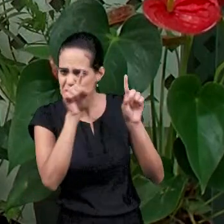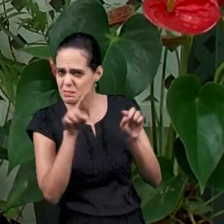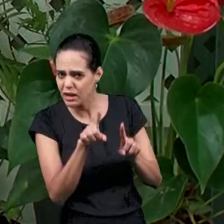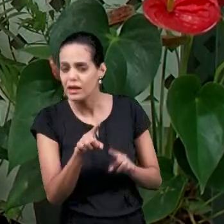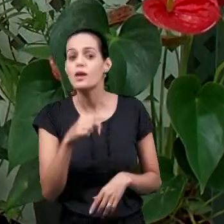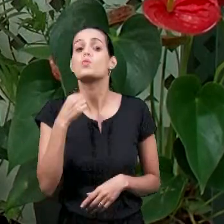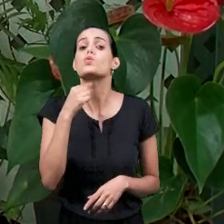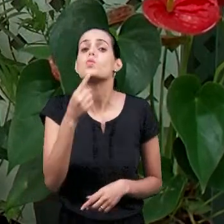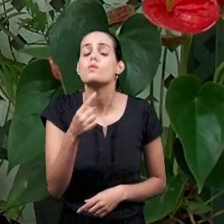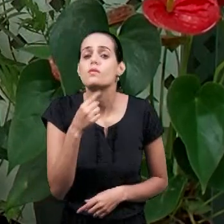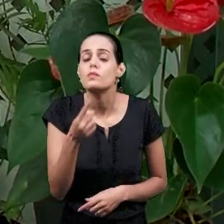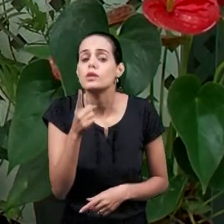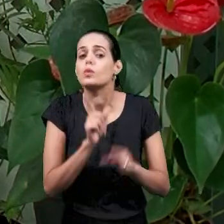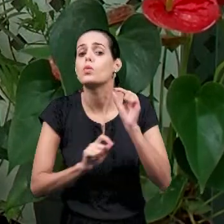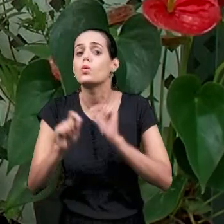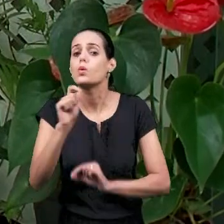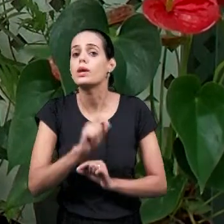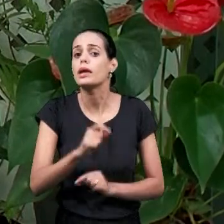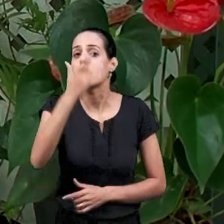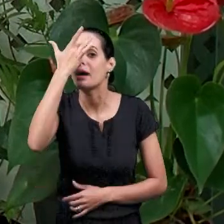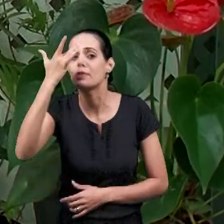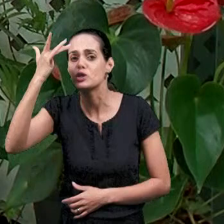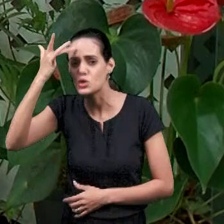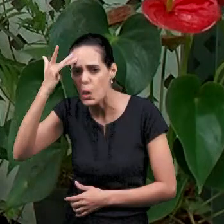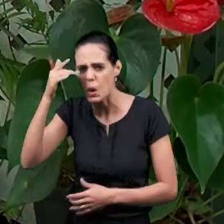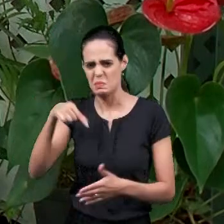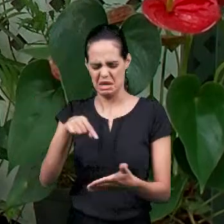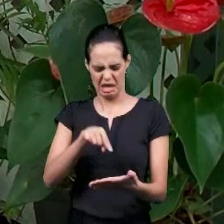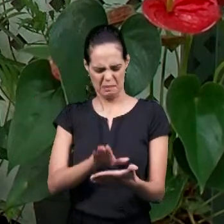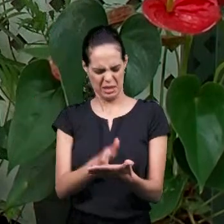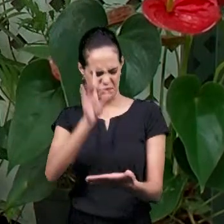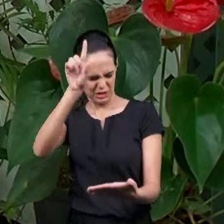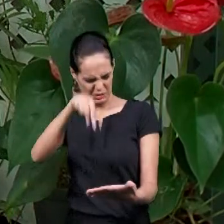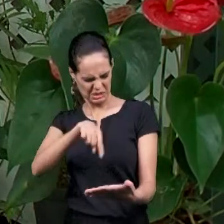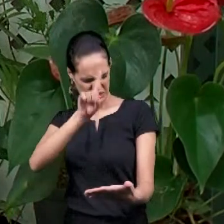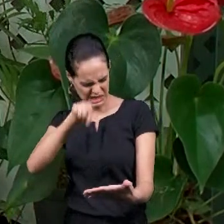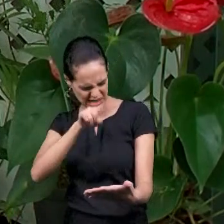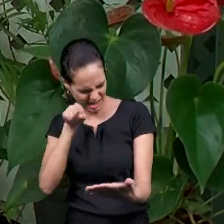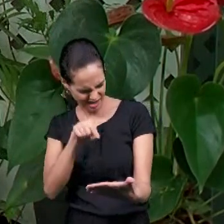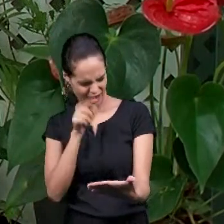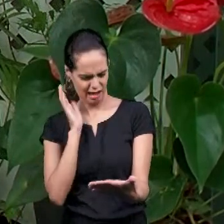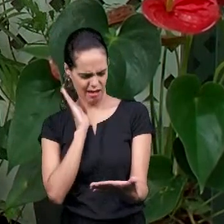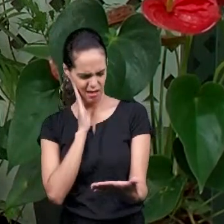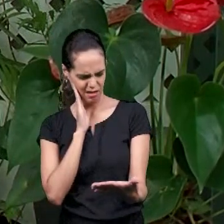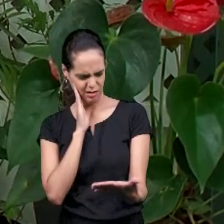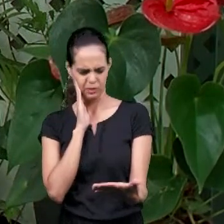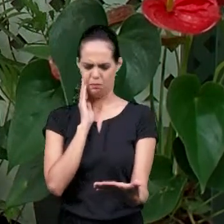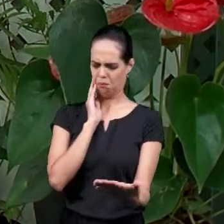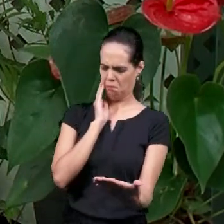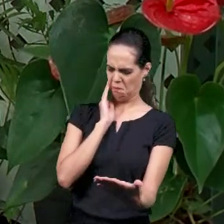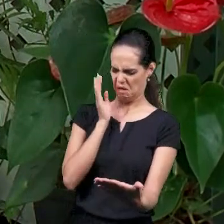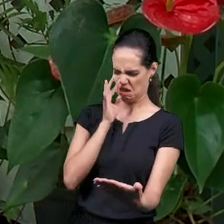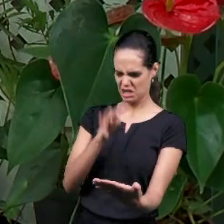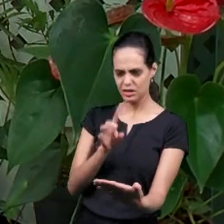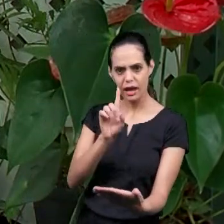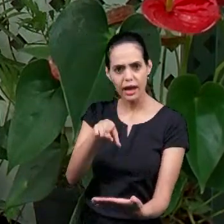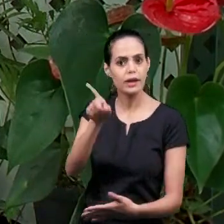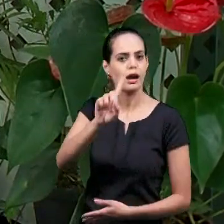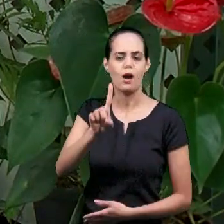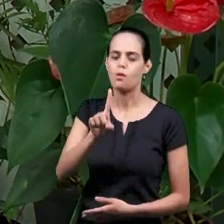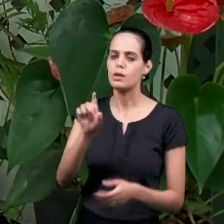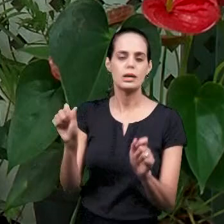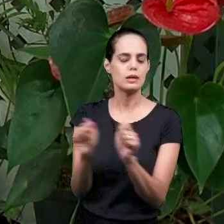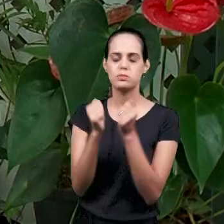doute qu'une personne qui a la révélation, a baptisé le Saint-Esprit, vienne contester ce qui est ici. Je suis en train